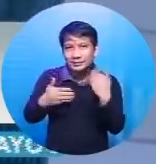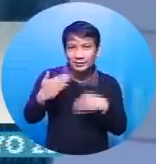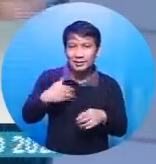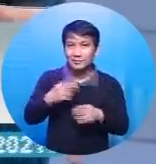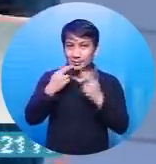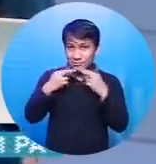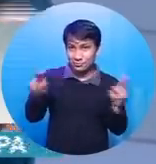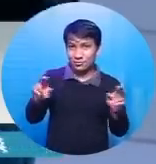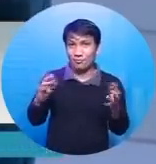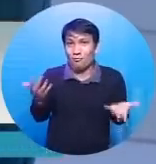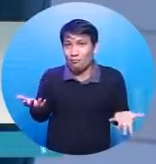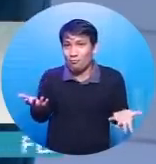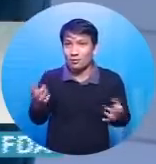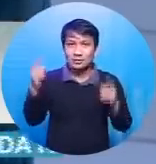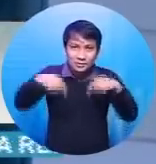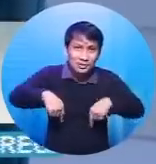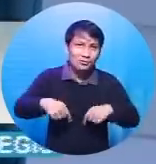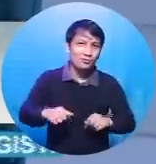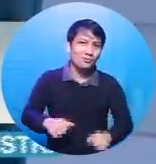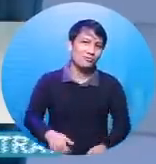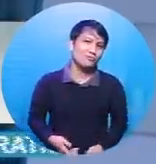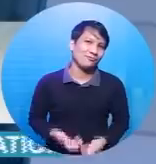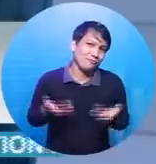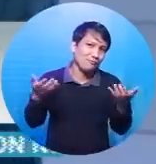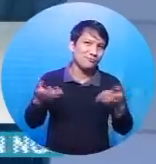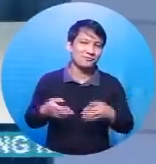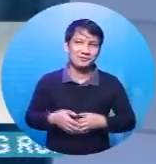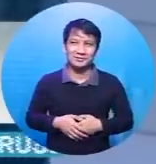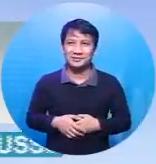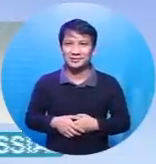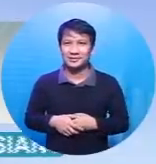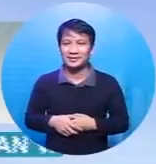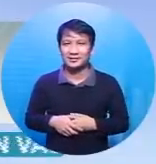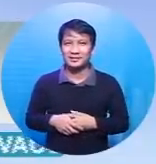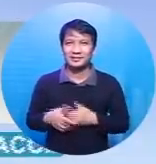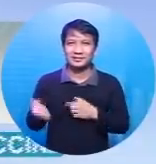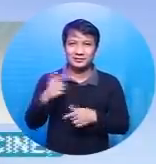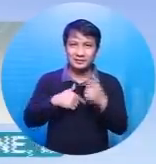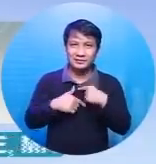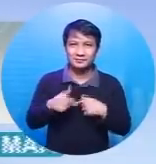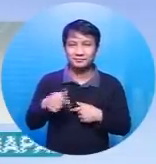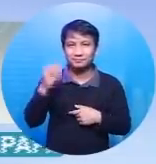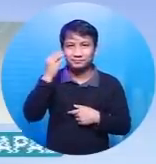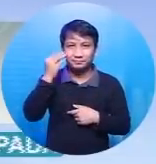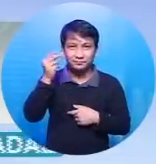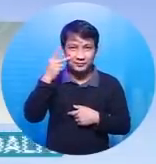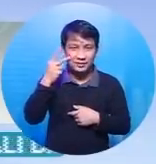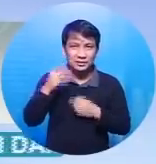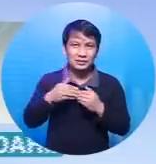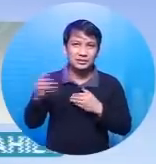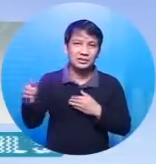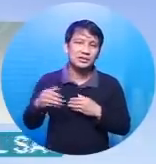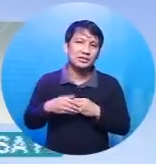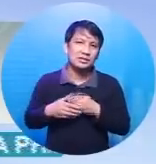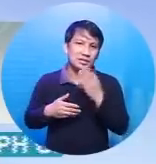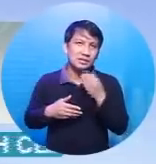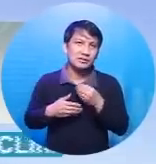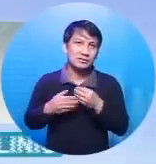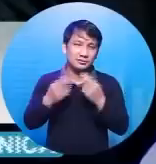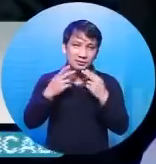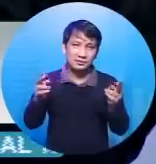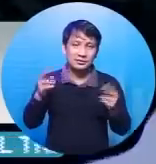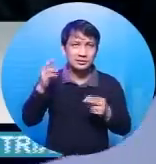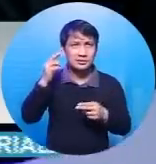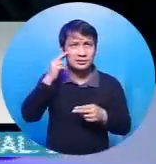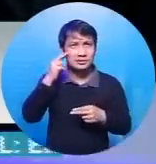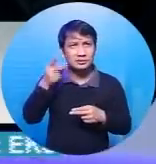pang news. Saan ka pa? Dito na! Oh, di ba? Ito pa, isa pa. Oh, ha? Isa pa. Mr. Producer, tingnan